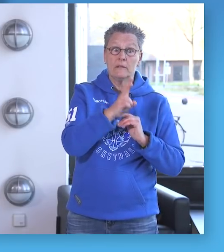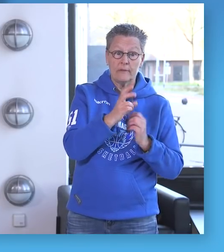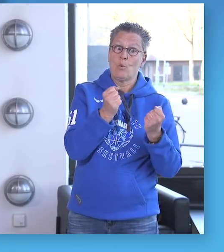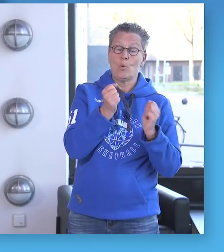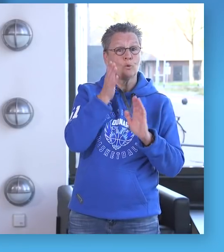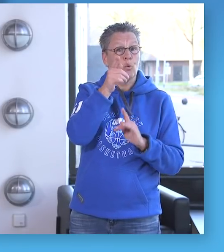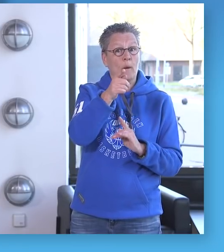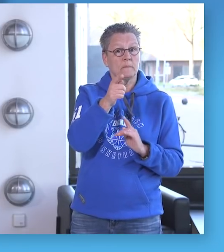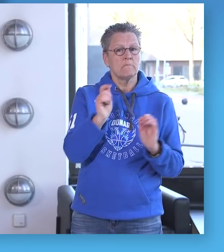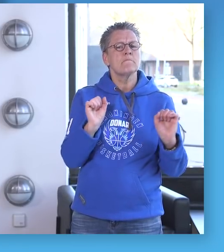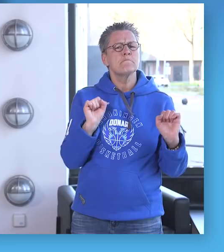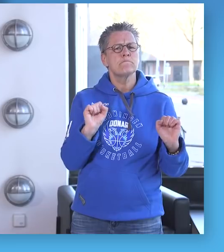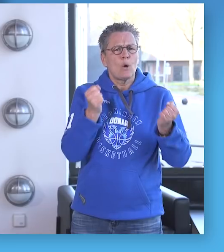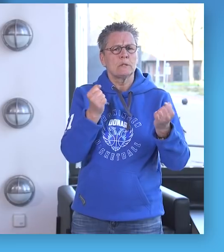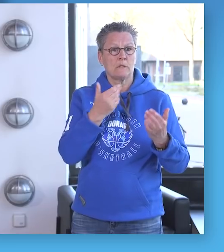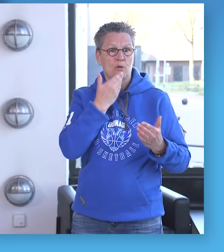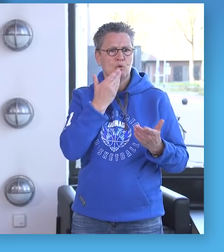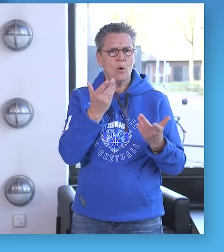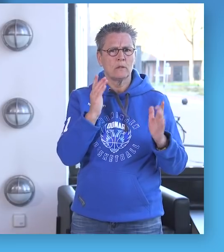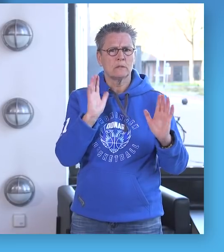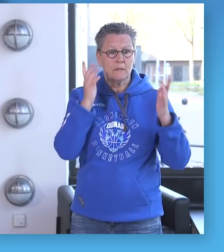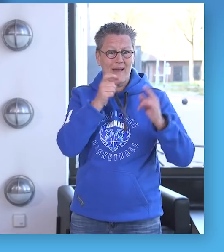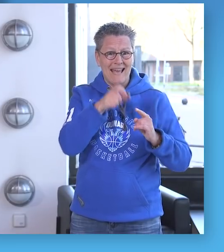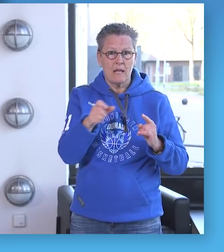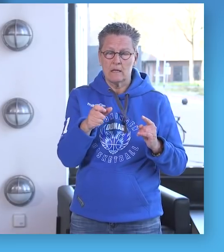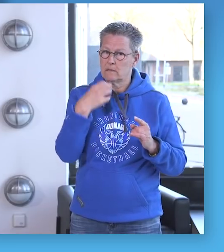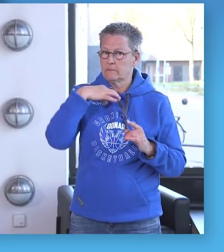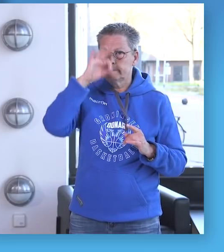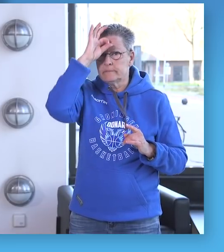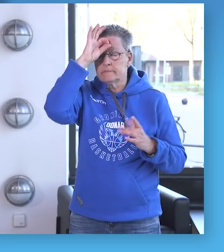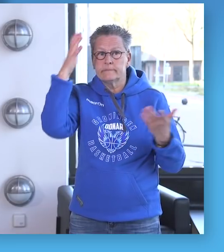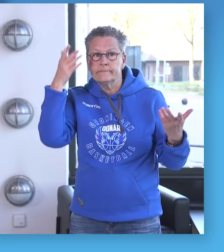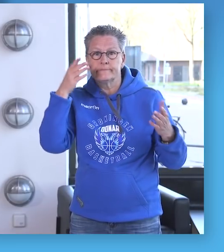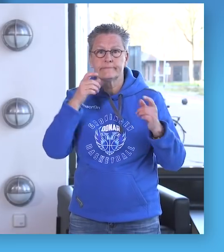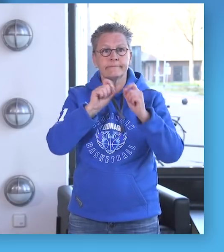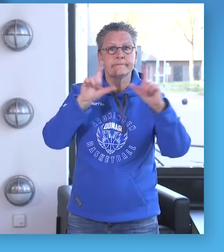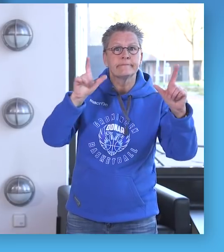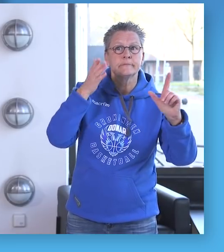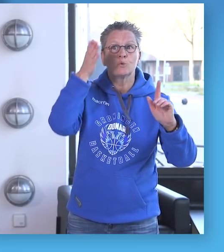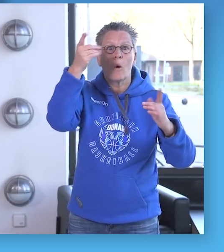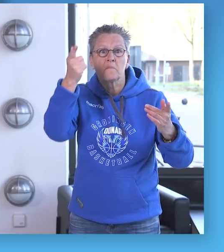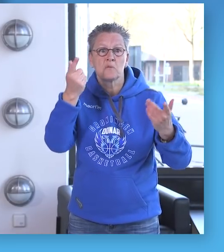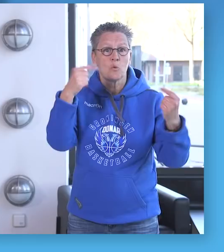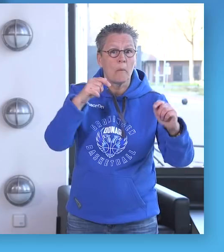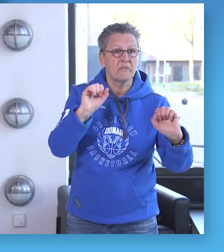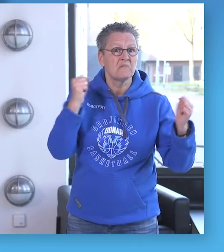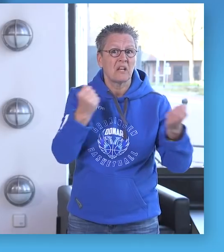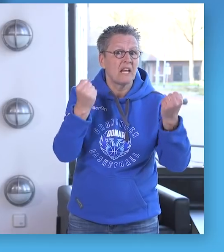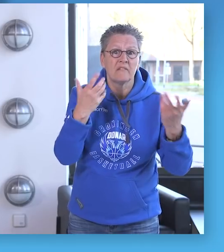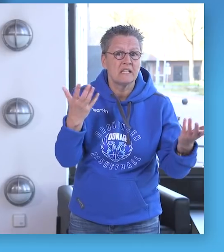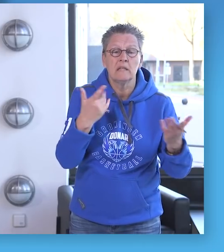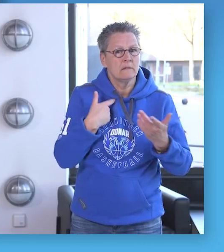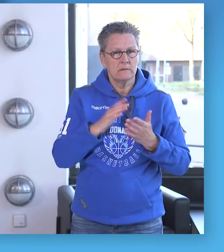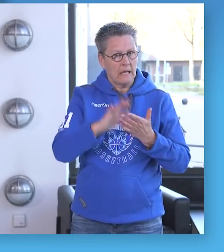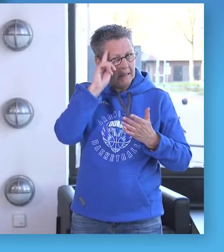ook voor potentieel jonge spelers, je hebt eigenlijk totaal geen idee, geen blik waar het naartoe komt en wanneer je überhaupt weer kan gaan trainen. Nee, dat is